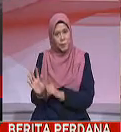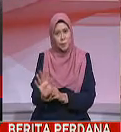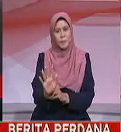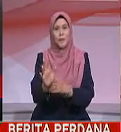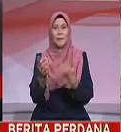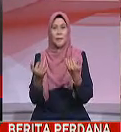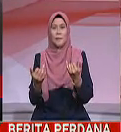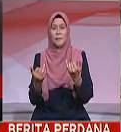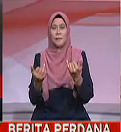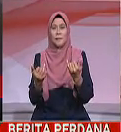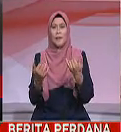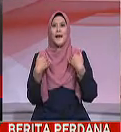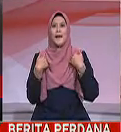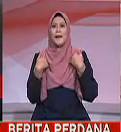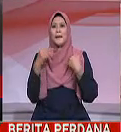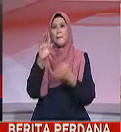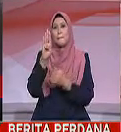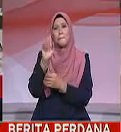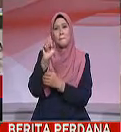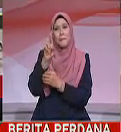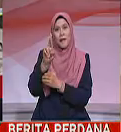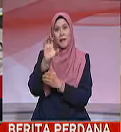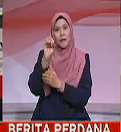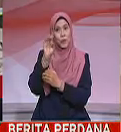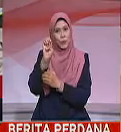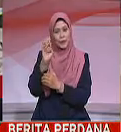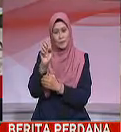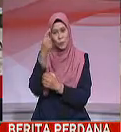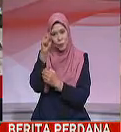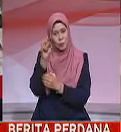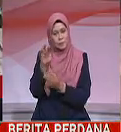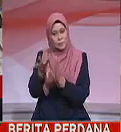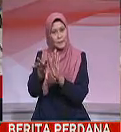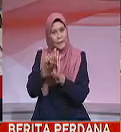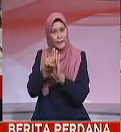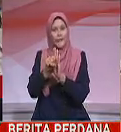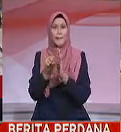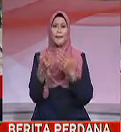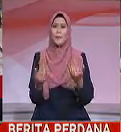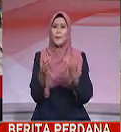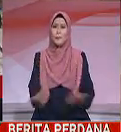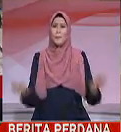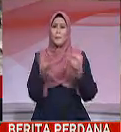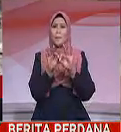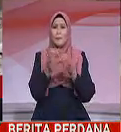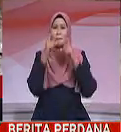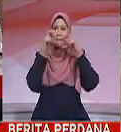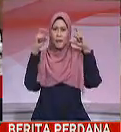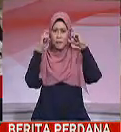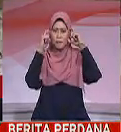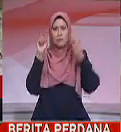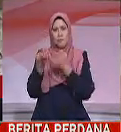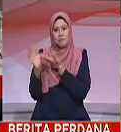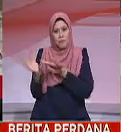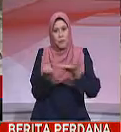keluarkan barcode untuk kita scan. Untuk kami biasanya dalam keadaan sekarang ni, yang penting mask lah. Mask kena bawa